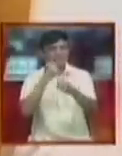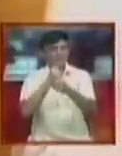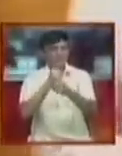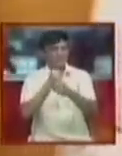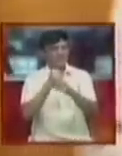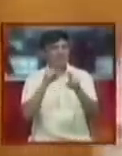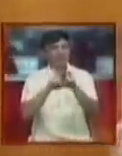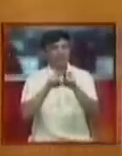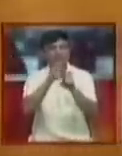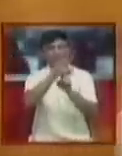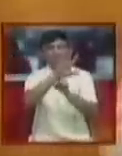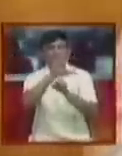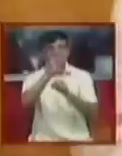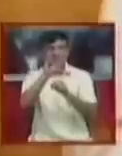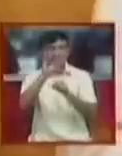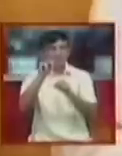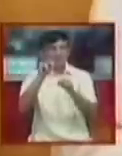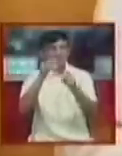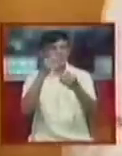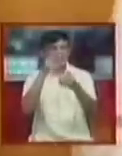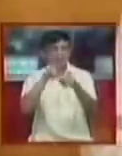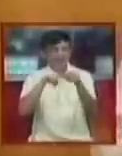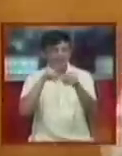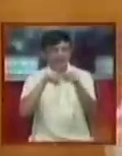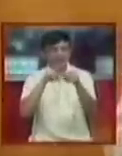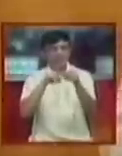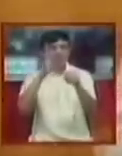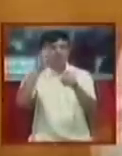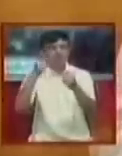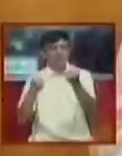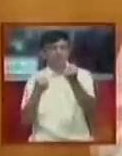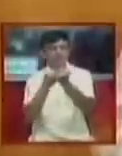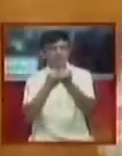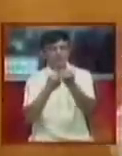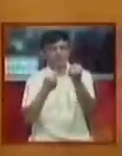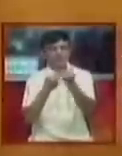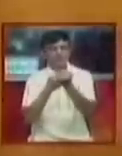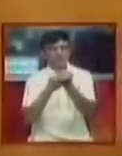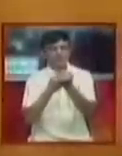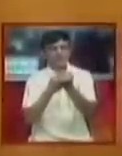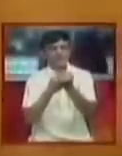30 milyong dolyar na pondong kaloob ng Estados Unidos para sa Defense Capability